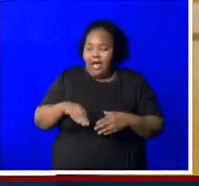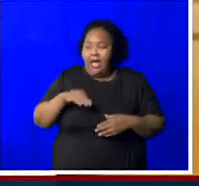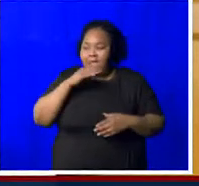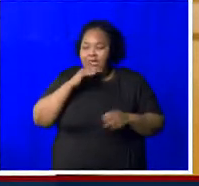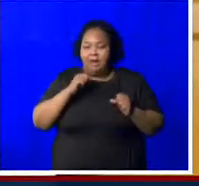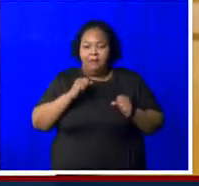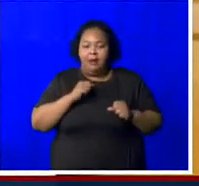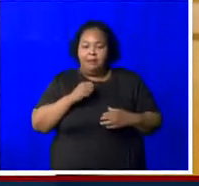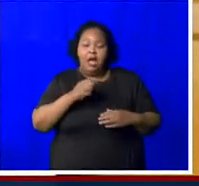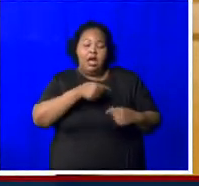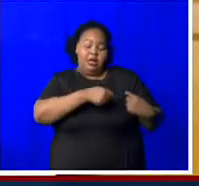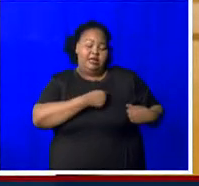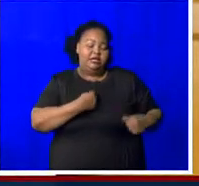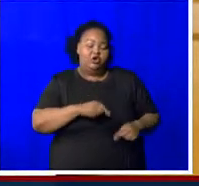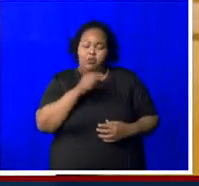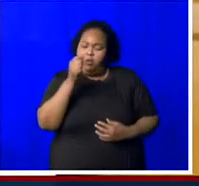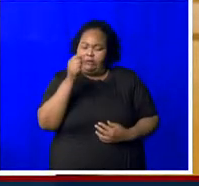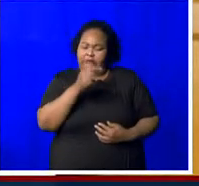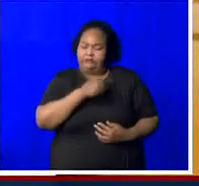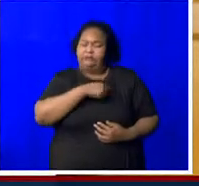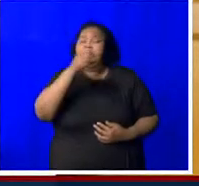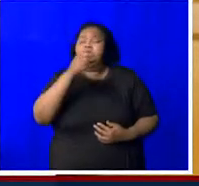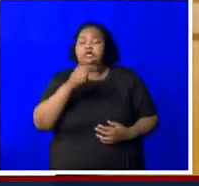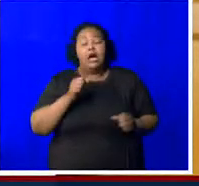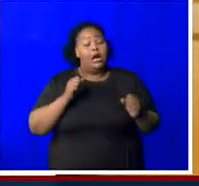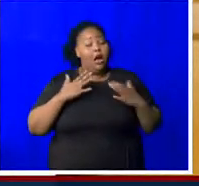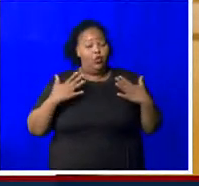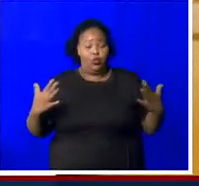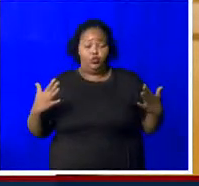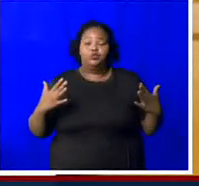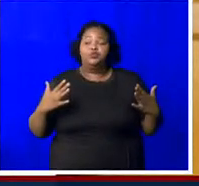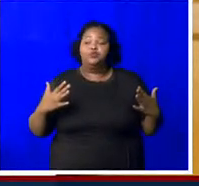In other words, it's in us.